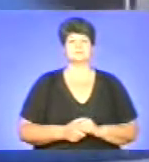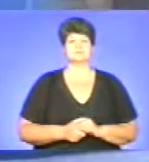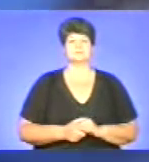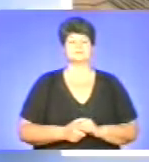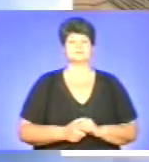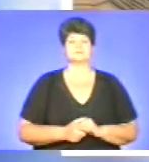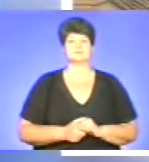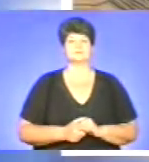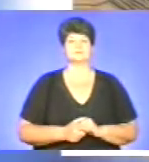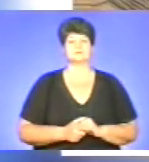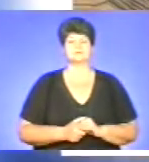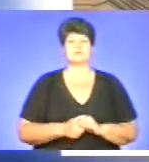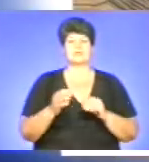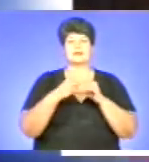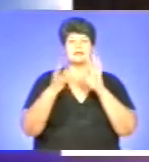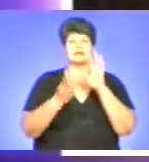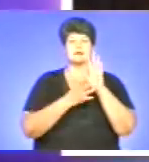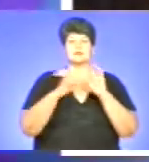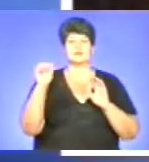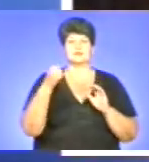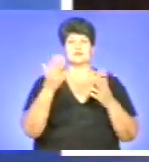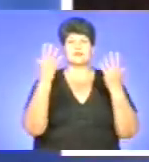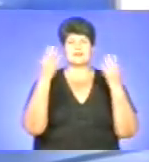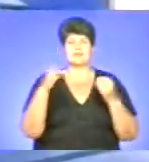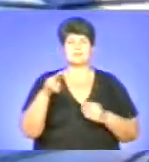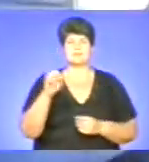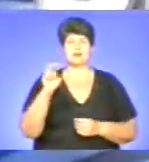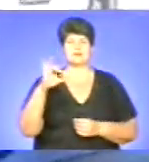Господнього 19 серпня День